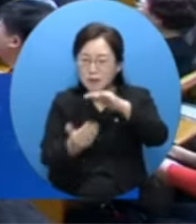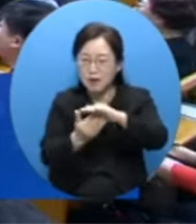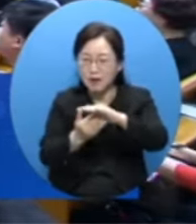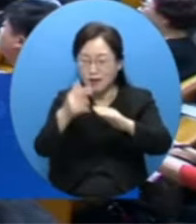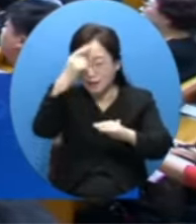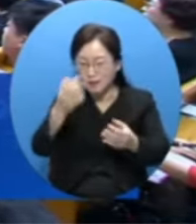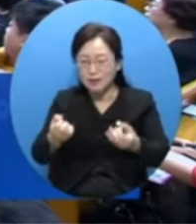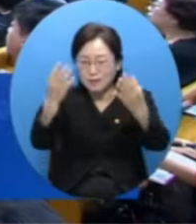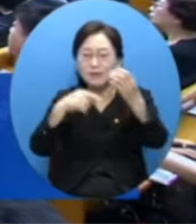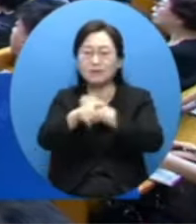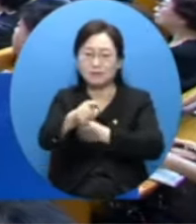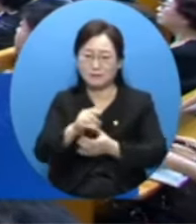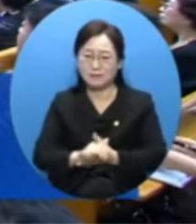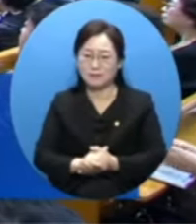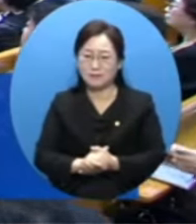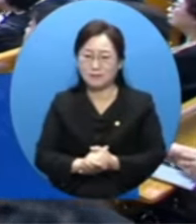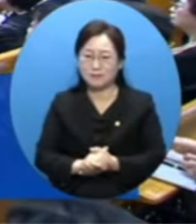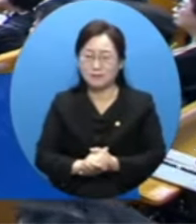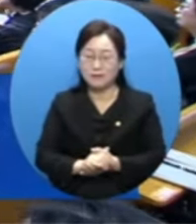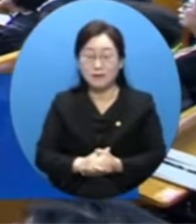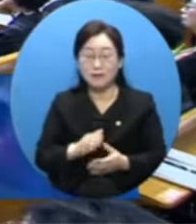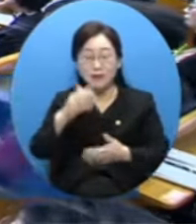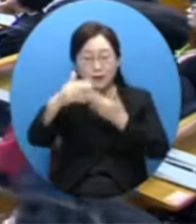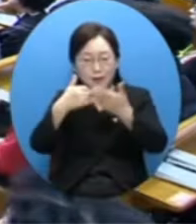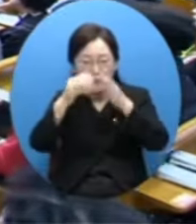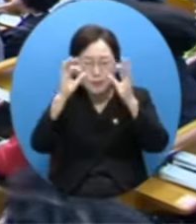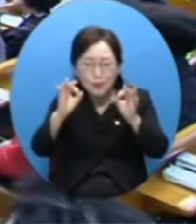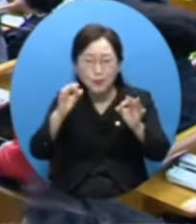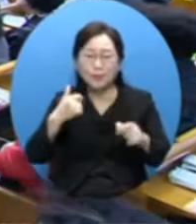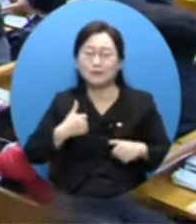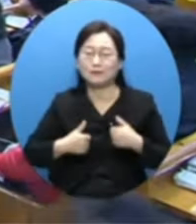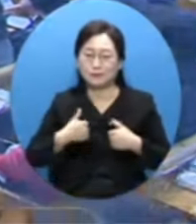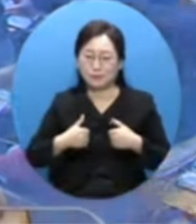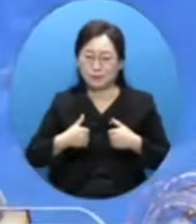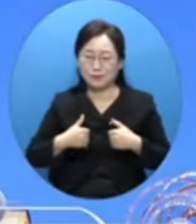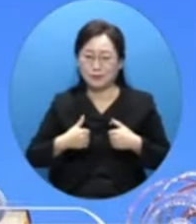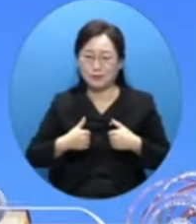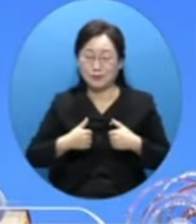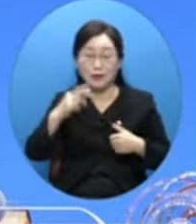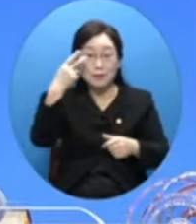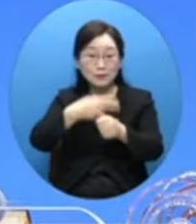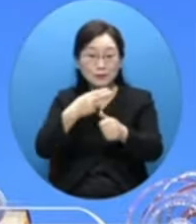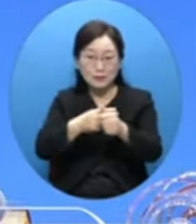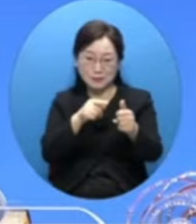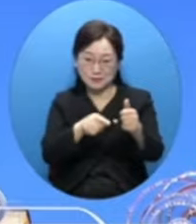제사인 것입니다. 이러한 제사를 우리 주님이 기뻐 받으시는 것입니다. 사도 바울은